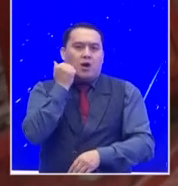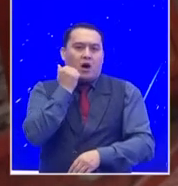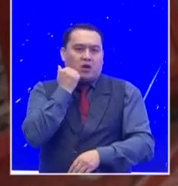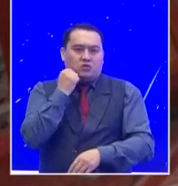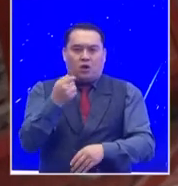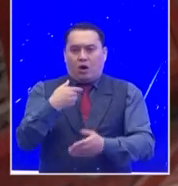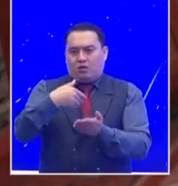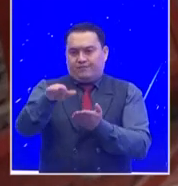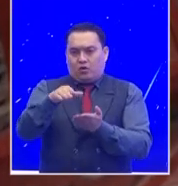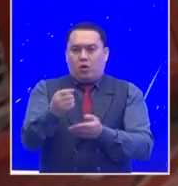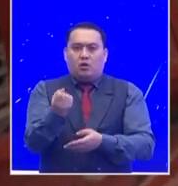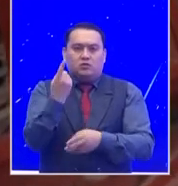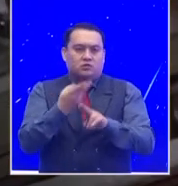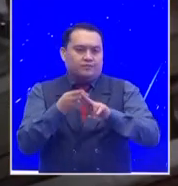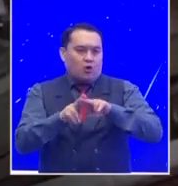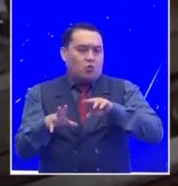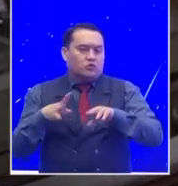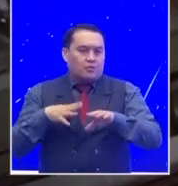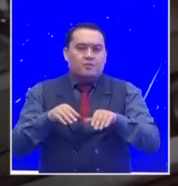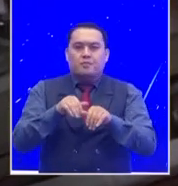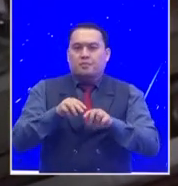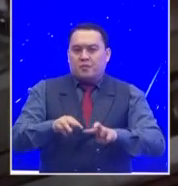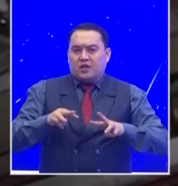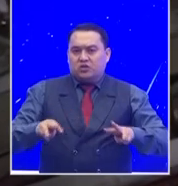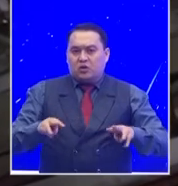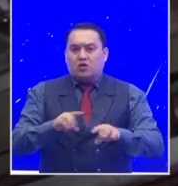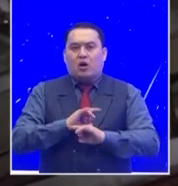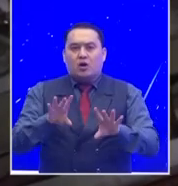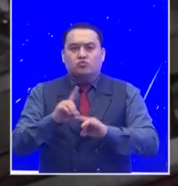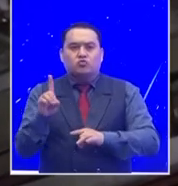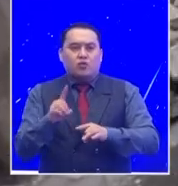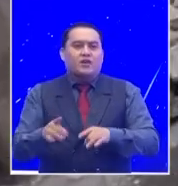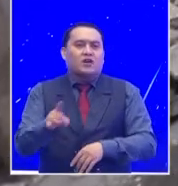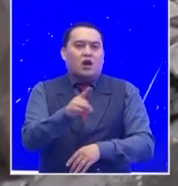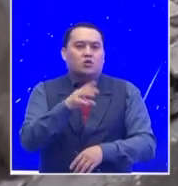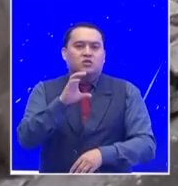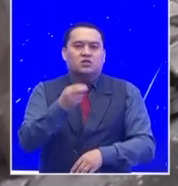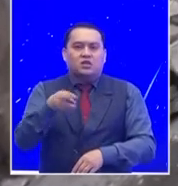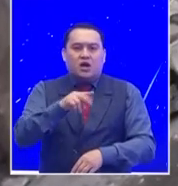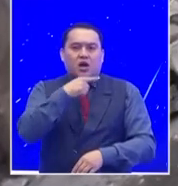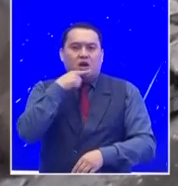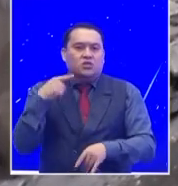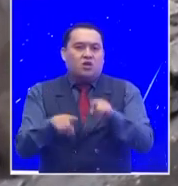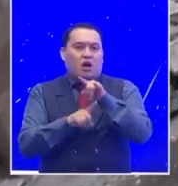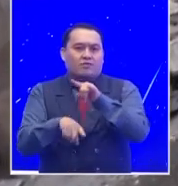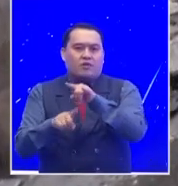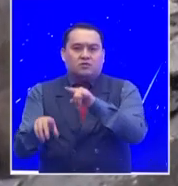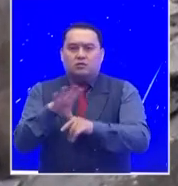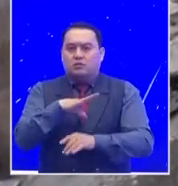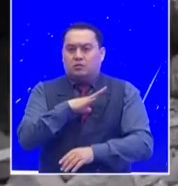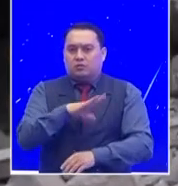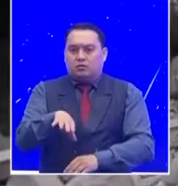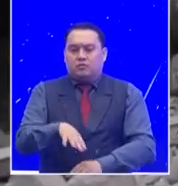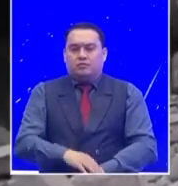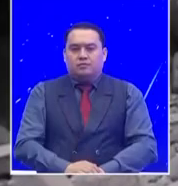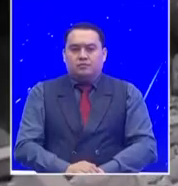претензии категорически отвергают. В заявлении Министерства обороны подчеркивается, что в этом районе Сирии российская авиация никаких боевых задач